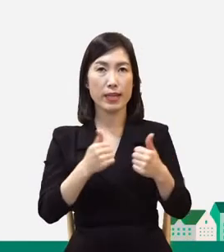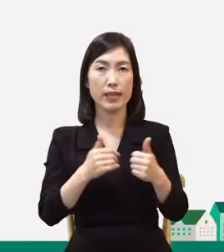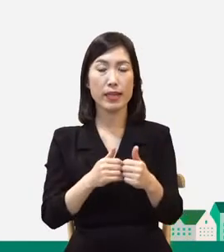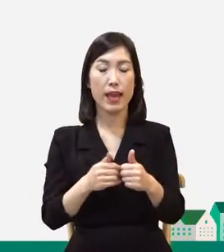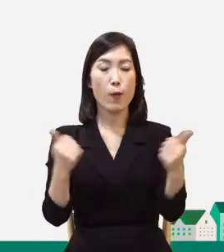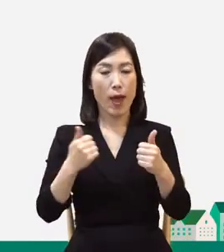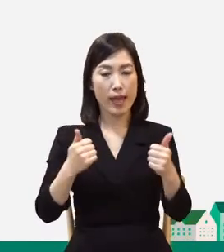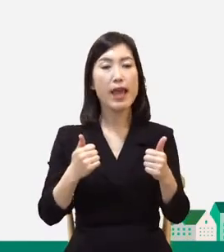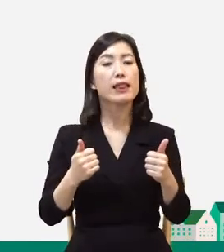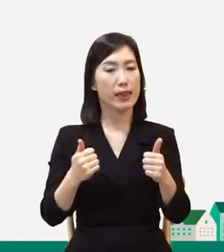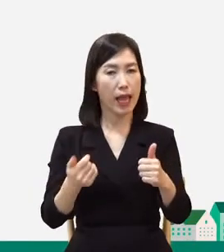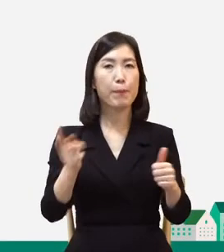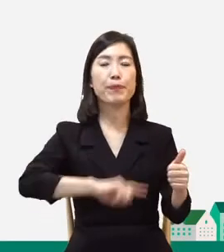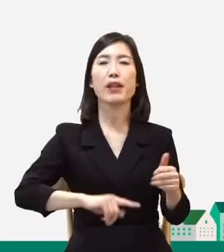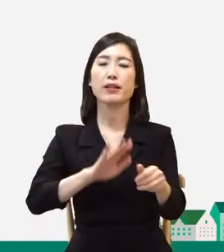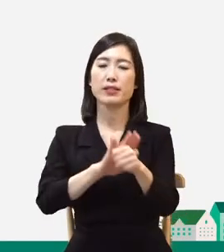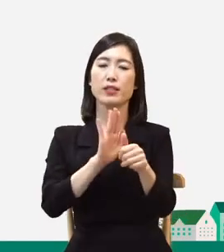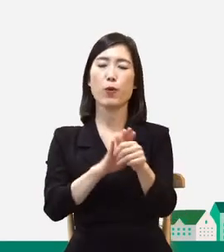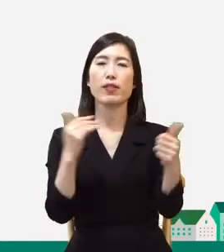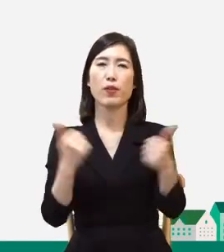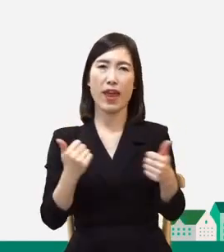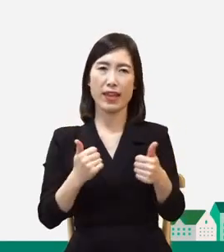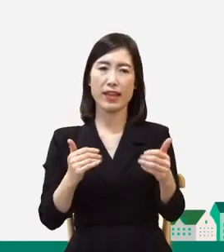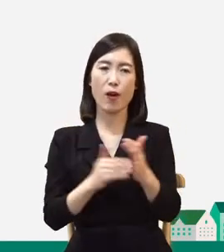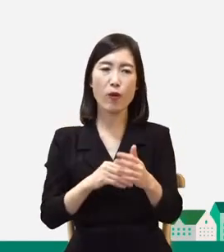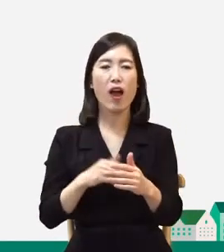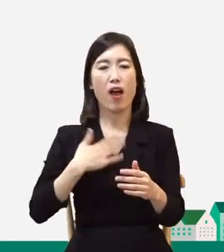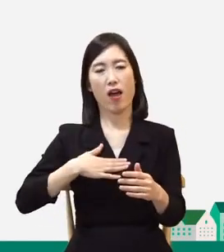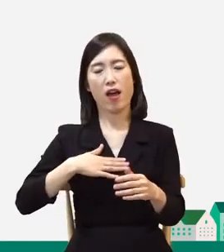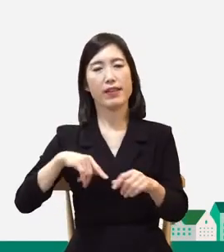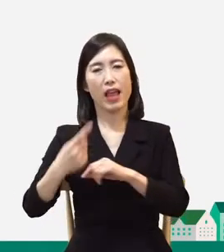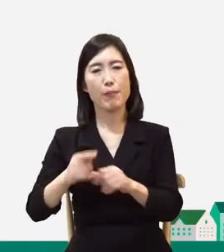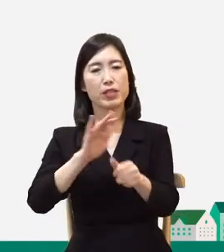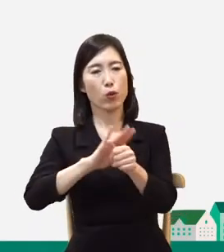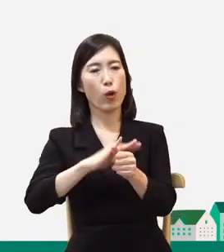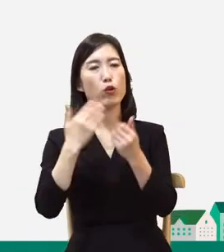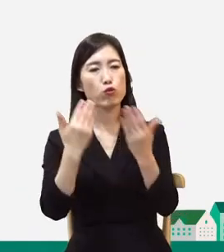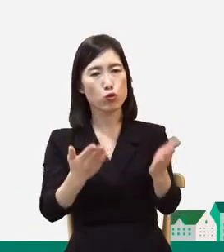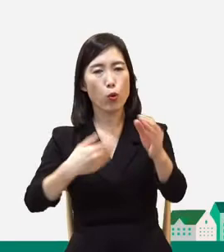지원회의라는 것을 통해서 서비스를 점검하고 이를 순환하는 과정을 통해